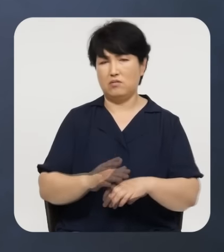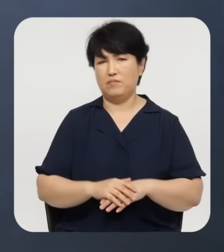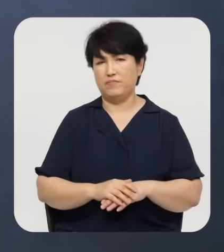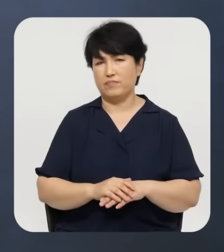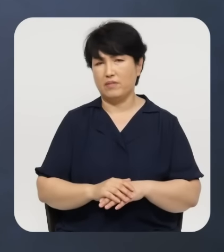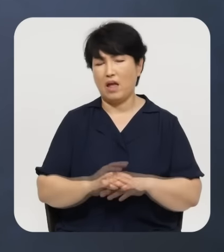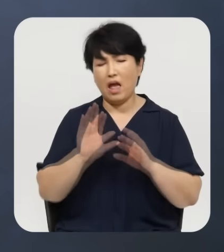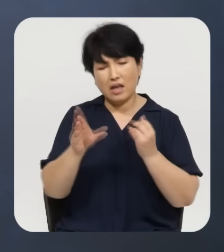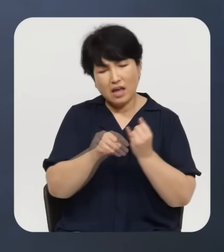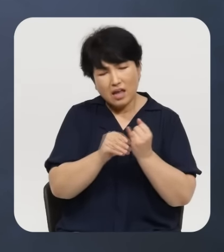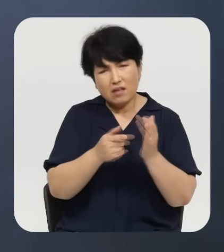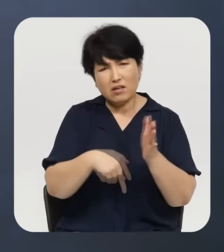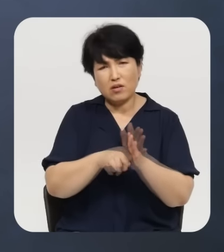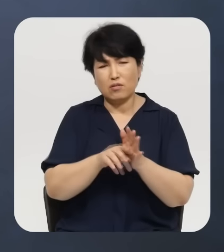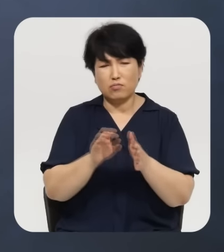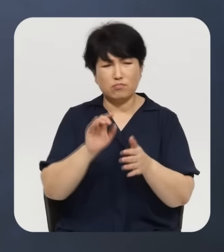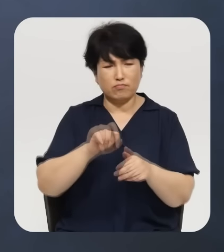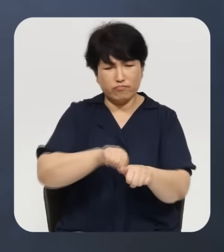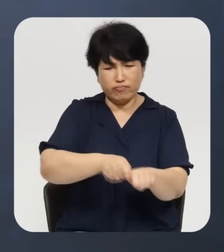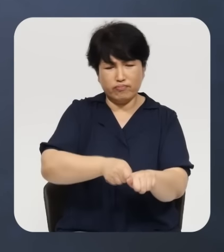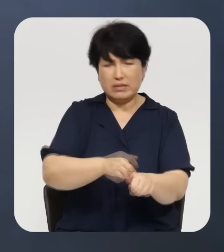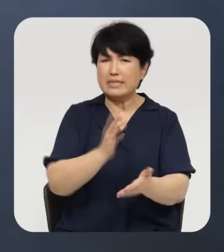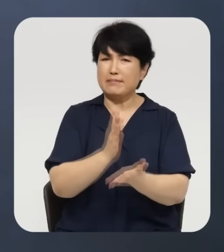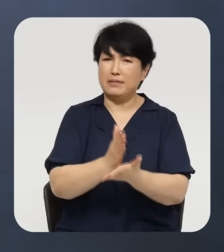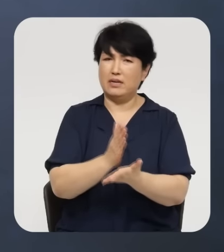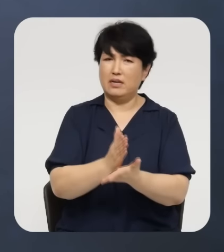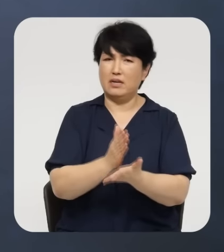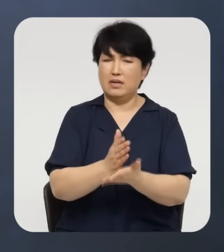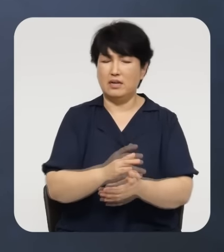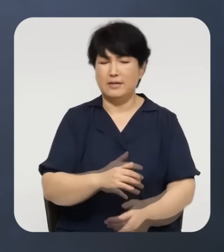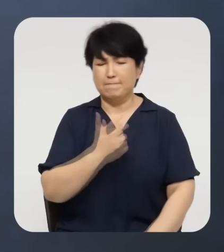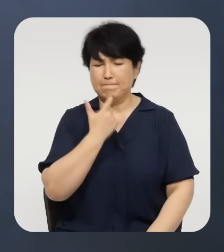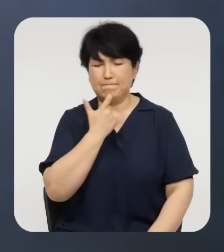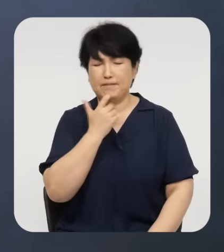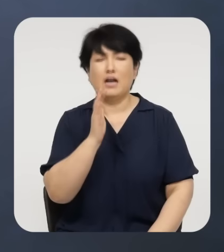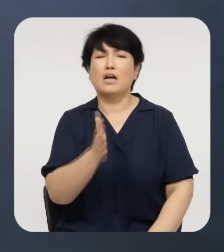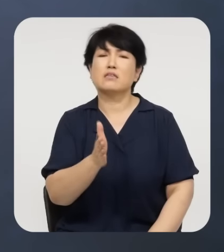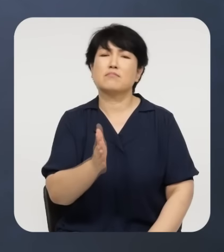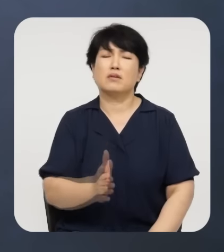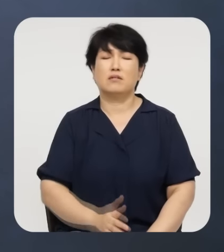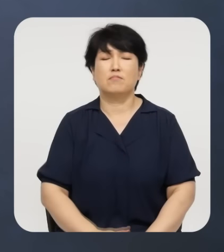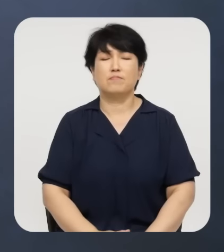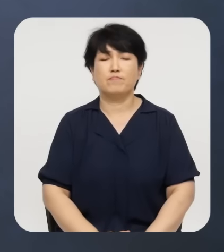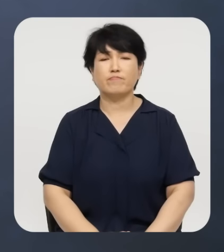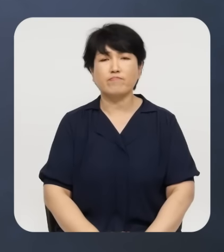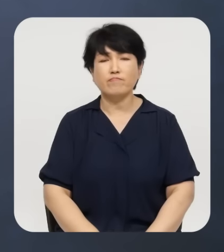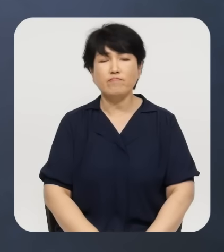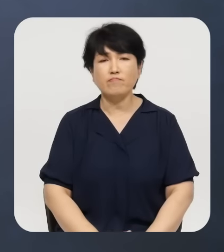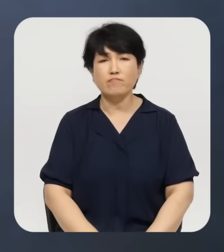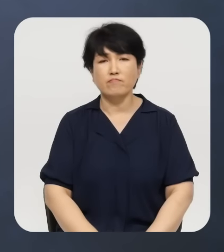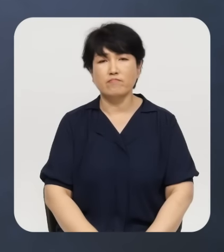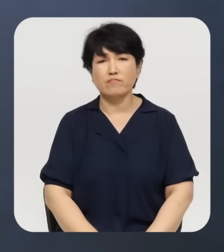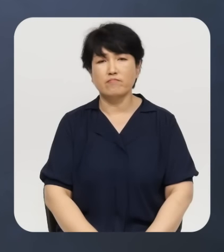그리고 시험과 나게 한다고 그래 무리하게 하지 말고 돈 쓰고 그래요. 집착해요. 무리하지 하지 말고.